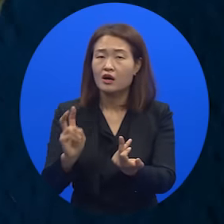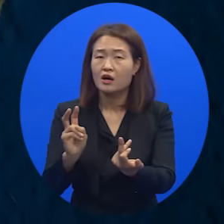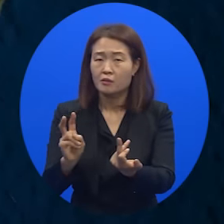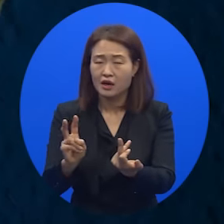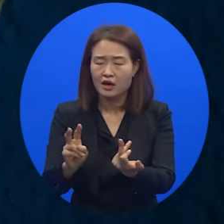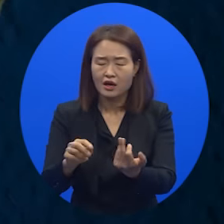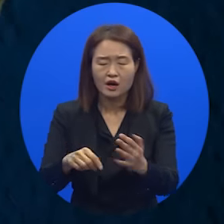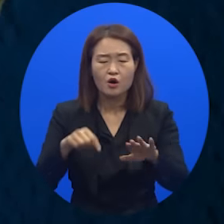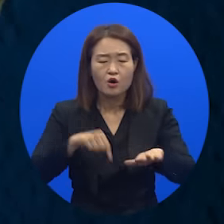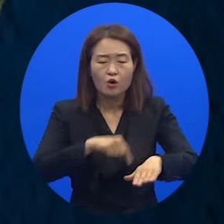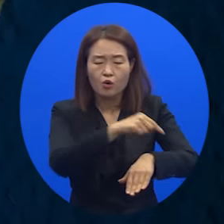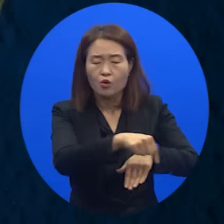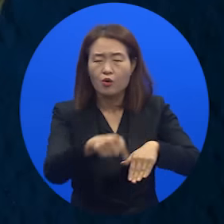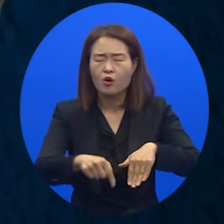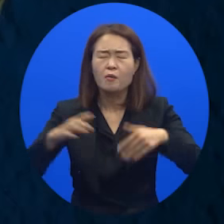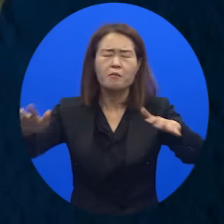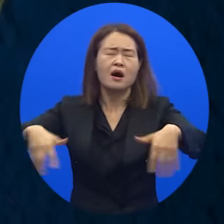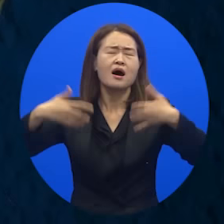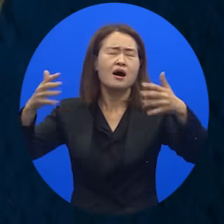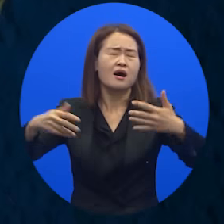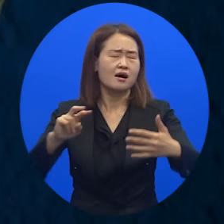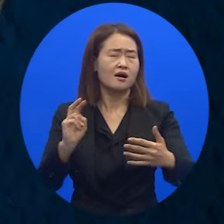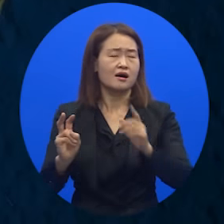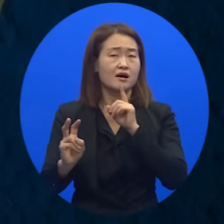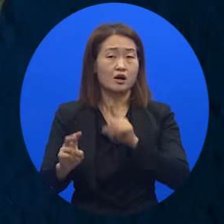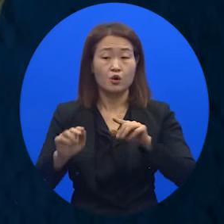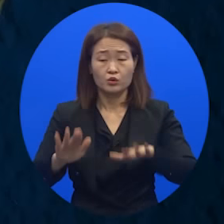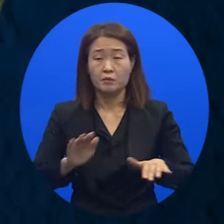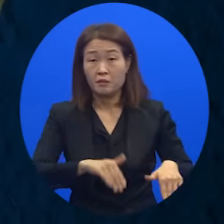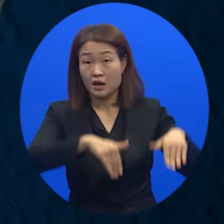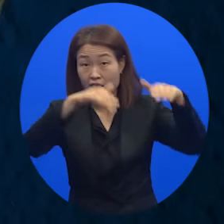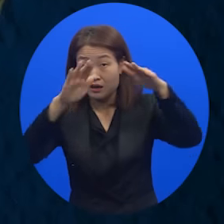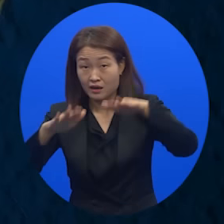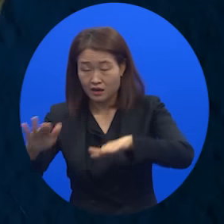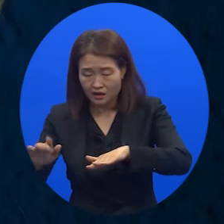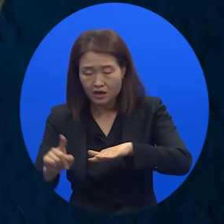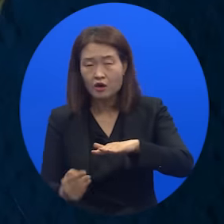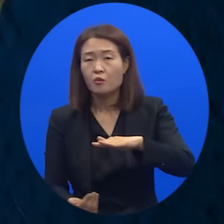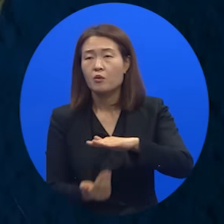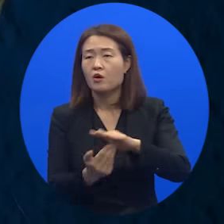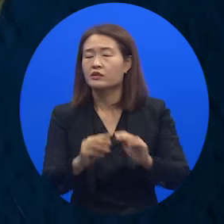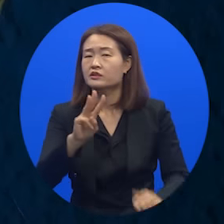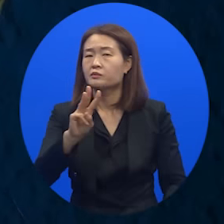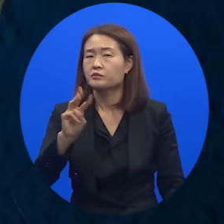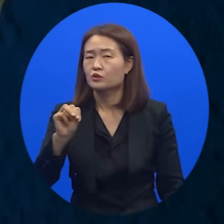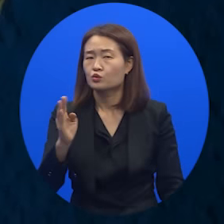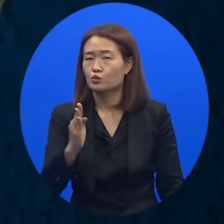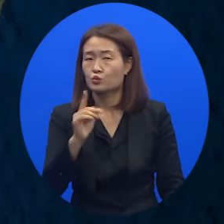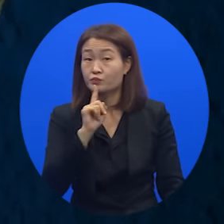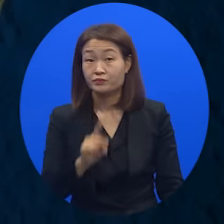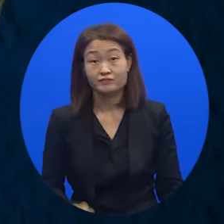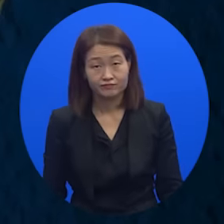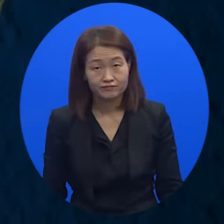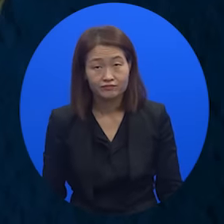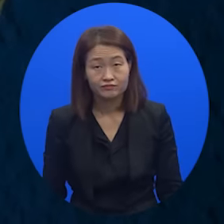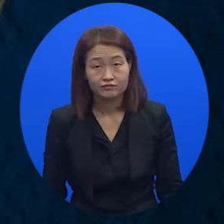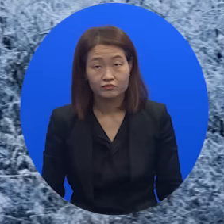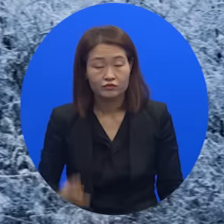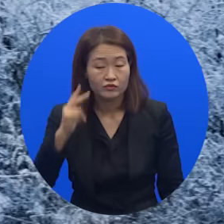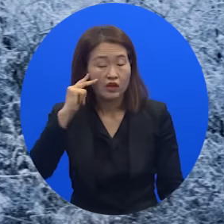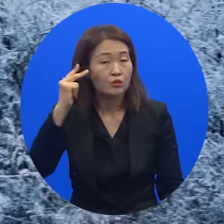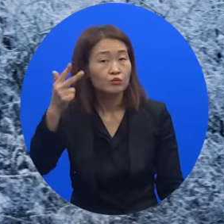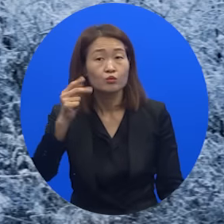당분간 전해상에 바람이 매우 강하게 불겠습니다 오늘 바다의 물결은 3M 아지 일겠습니다